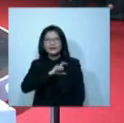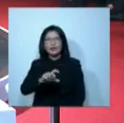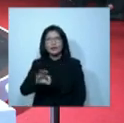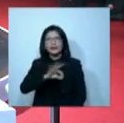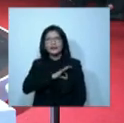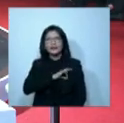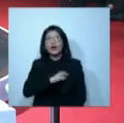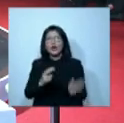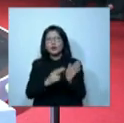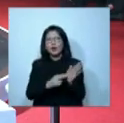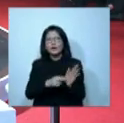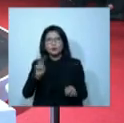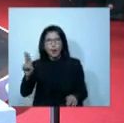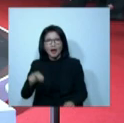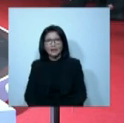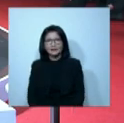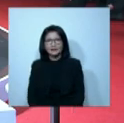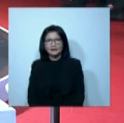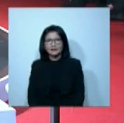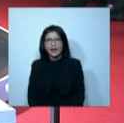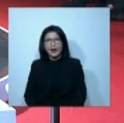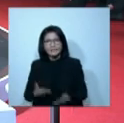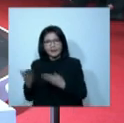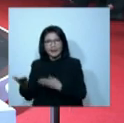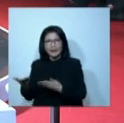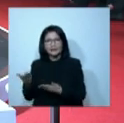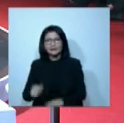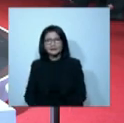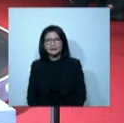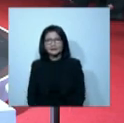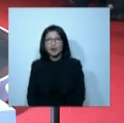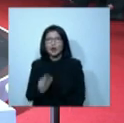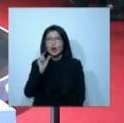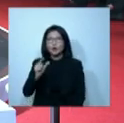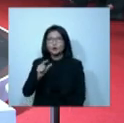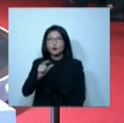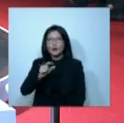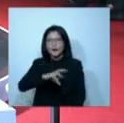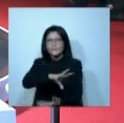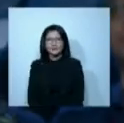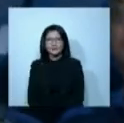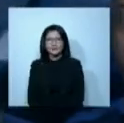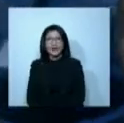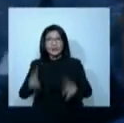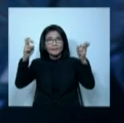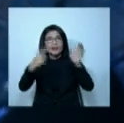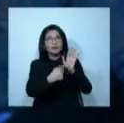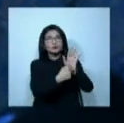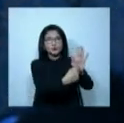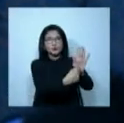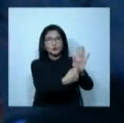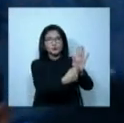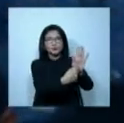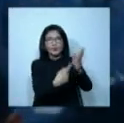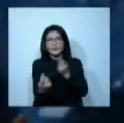saja tapi kata Prabowo kalau tidak baik-baik saja anda tidak mungkin bisa jadi gubernur di e di Jakarta ini bagi saya menarik kalau kita